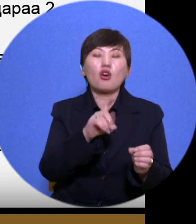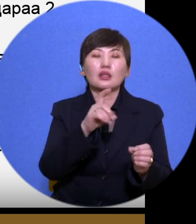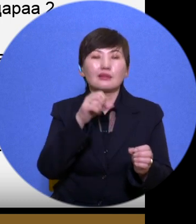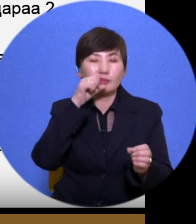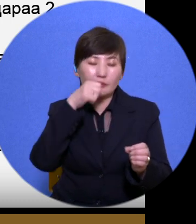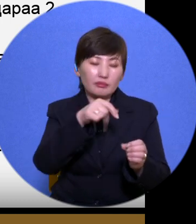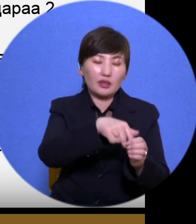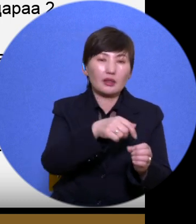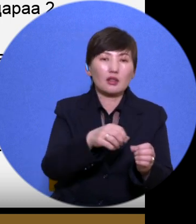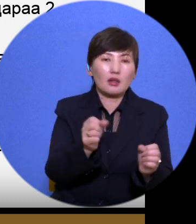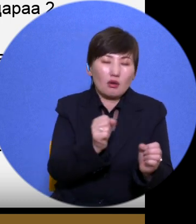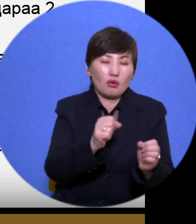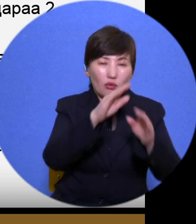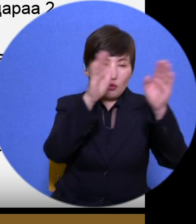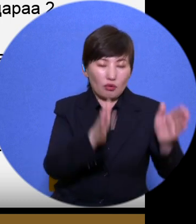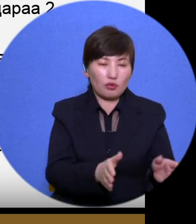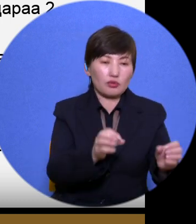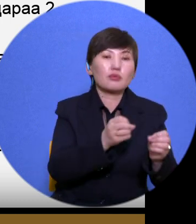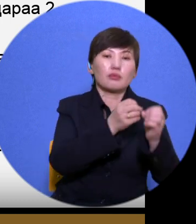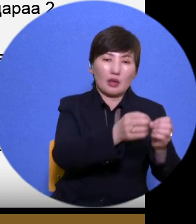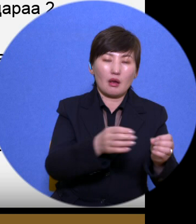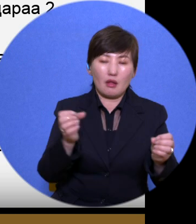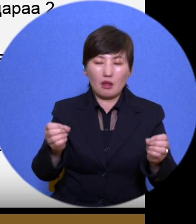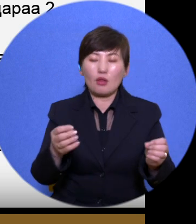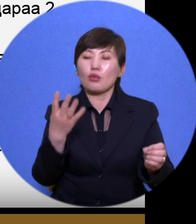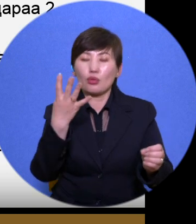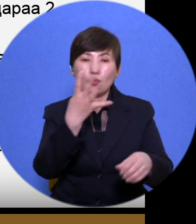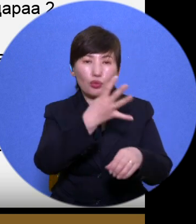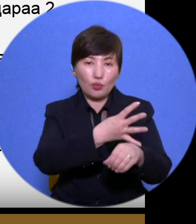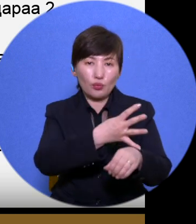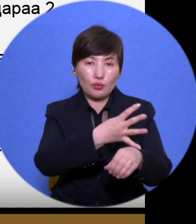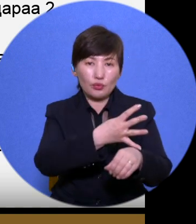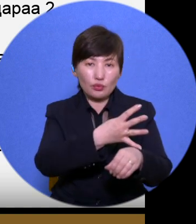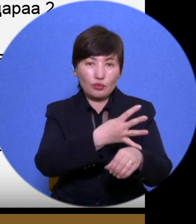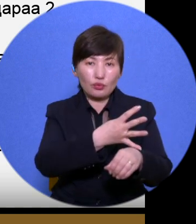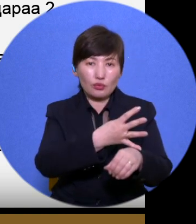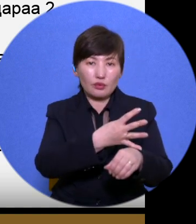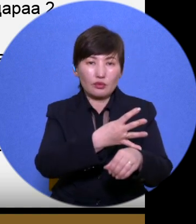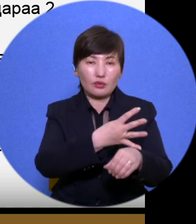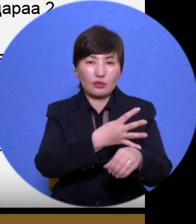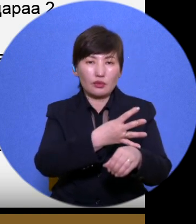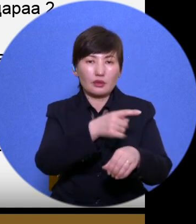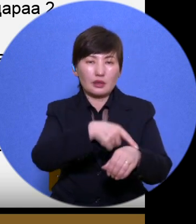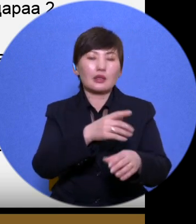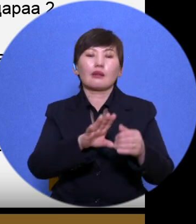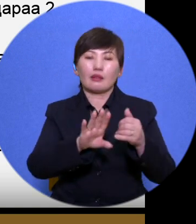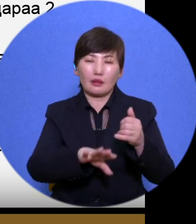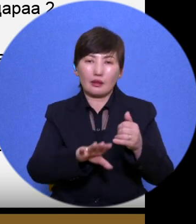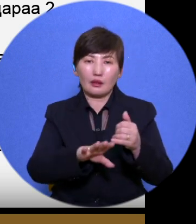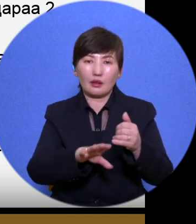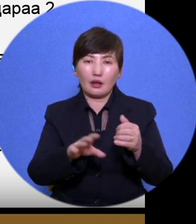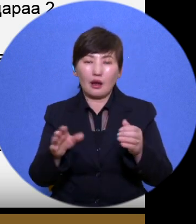өгөөд хөрөгчөнд байлгасан. За, ингээд 4 цагийн дараа, 4 цагийн өмнө бэлдсэн туршилт байх нь шүү дээ, тийм ээ. 4 цагийн дараах үр